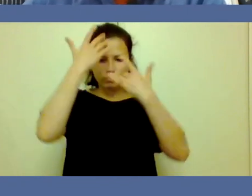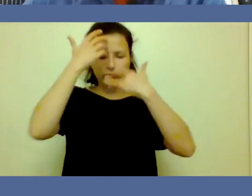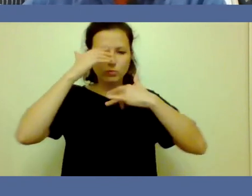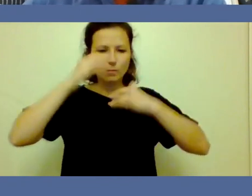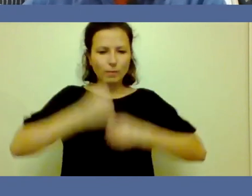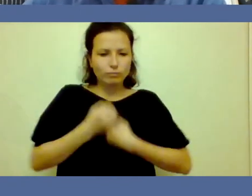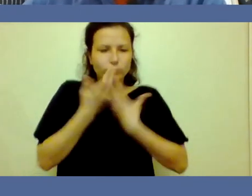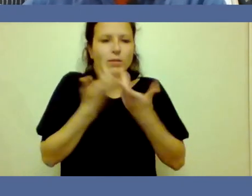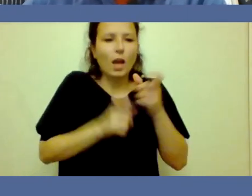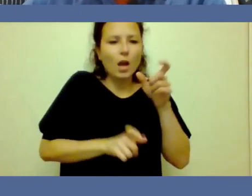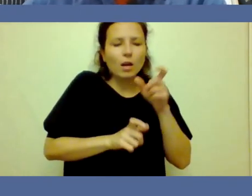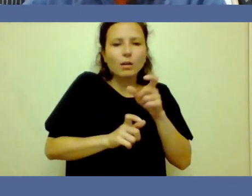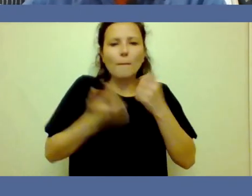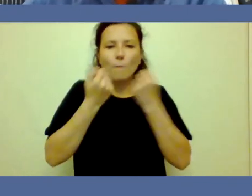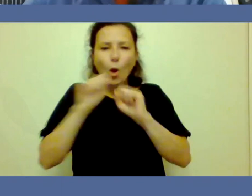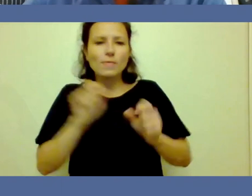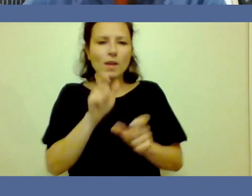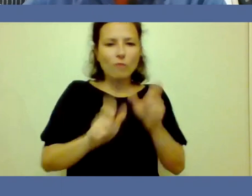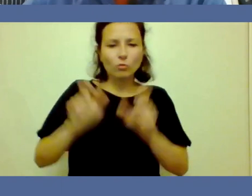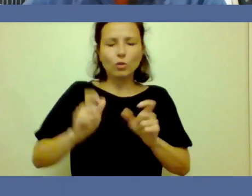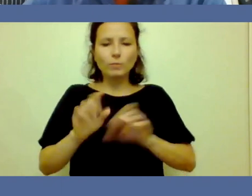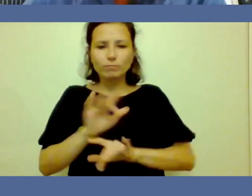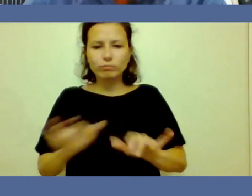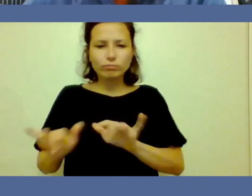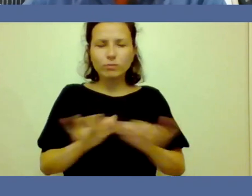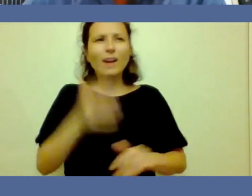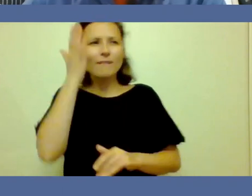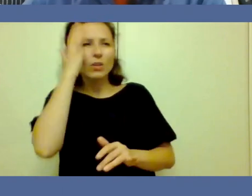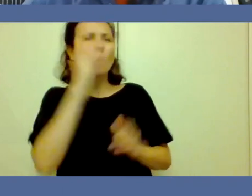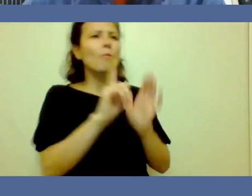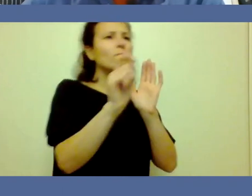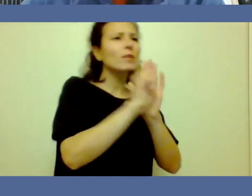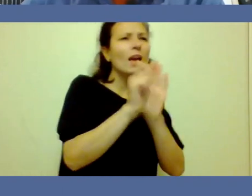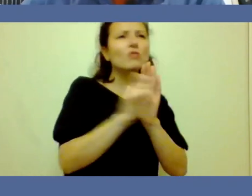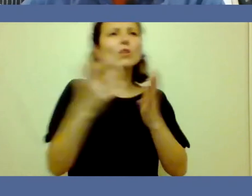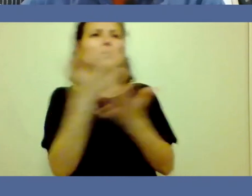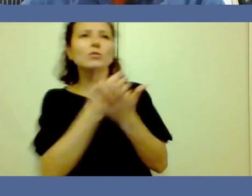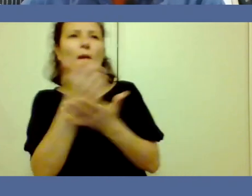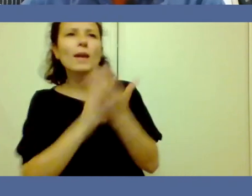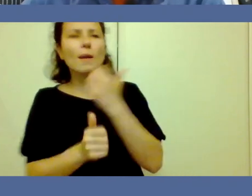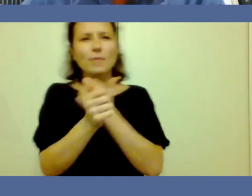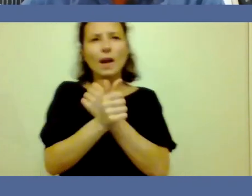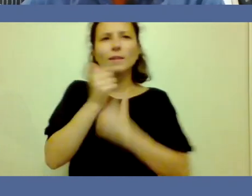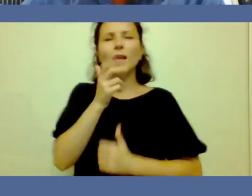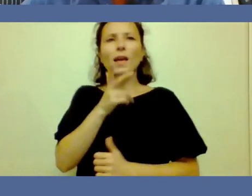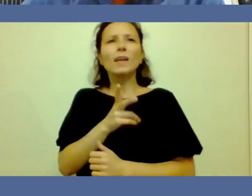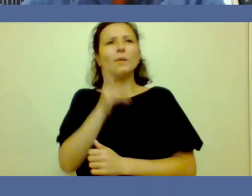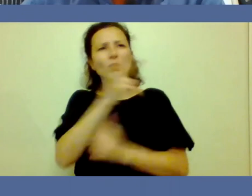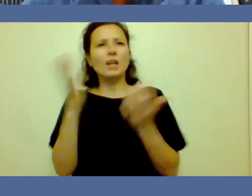powstały. Oczywiście jadę na dokumentację i zdobywam dane i przy każdej książce, zanim ją zacznę pisać, mam mnóstwo